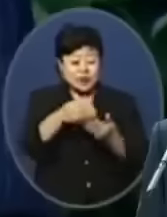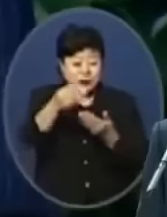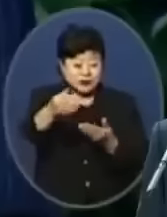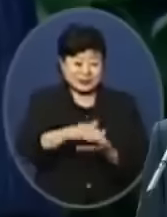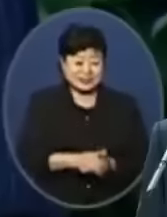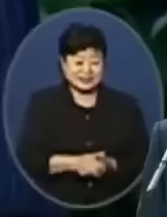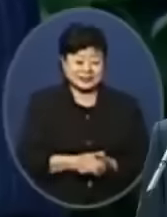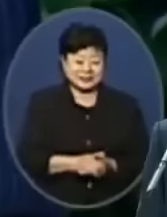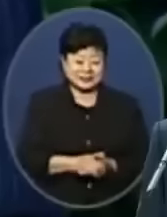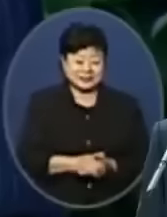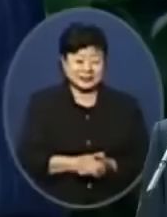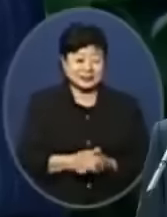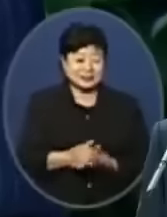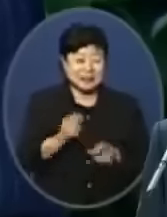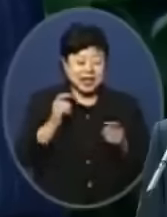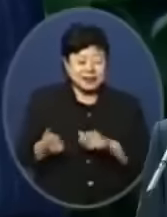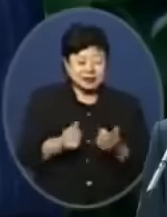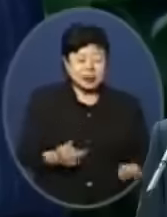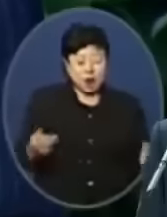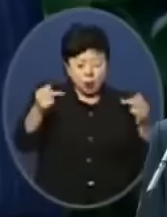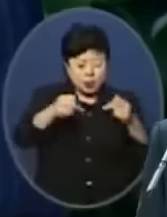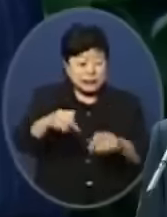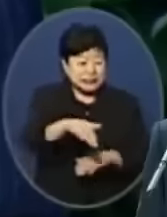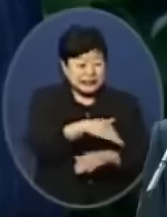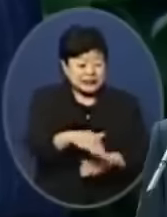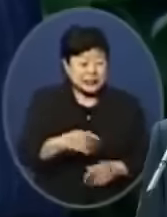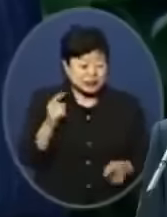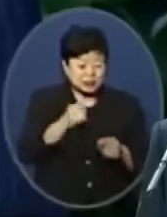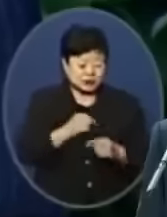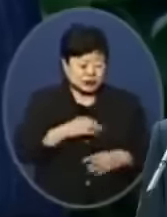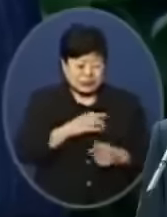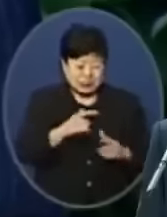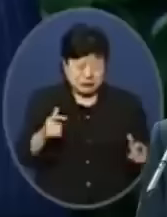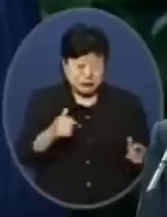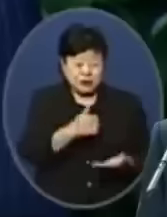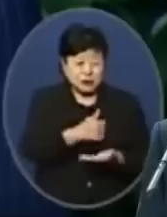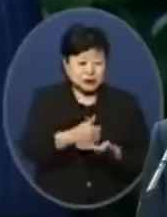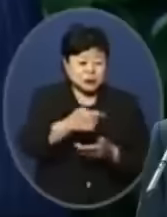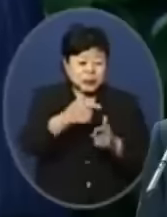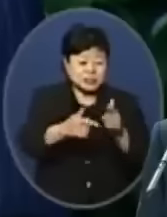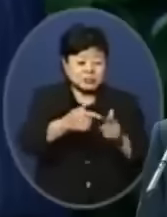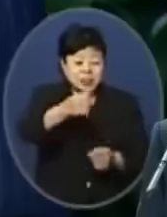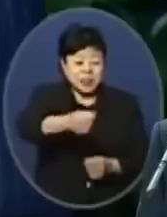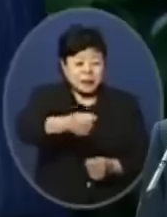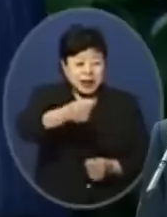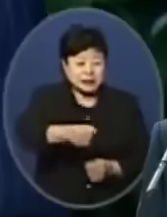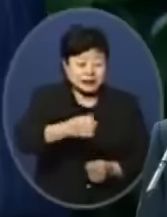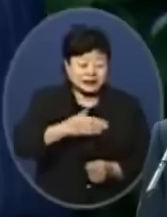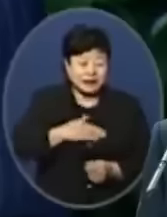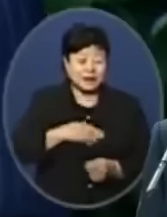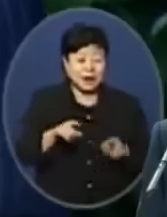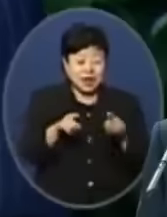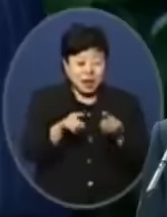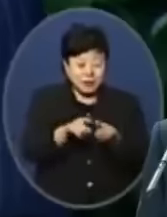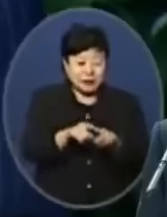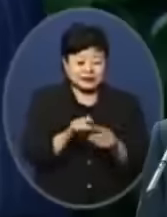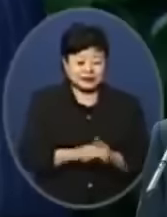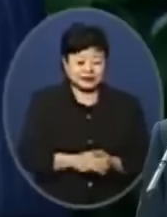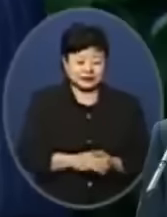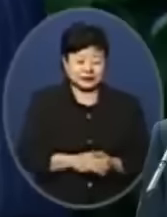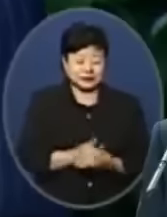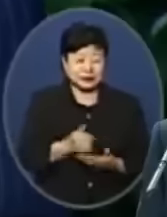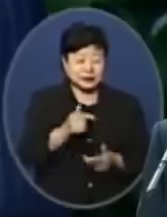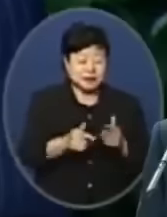밀가루로 인도하시는도다. 내가 사망의 엄침한 골짜기를 다닐지라도 해를 두려워하지 않을 것은 주께서 나와 함께